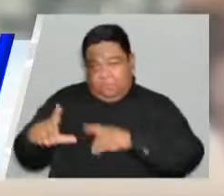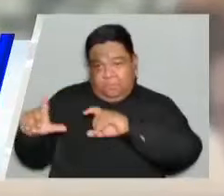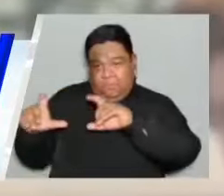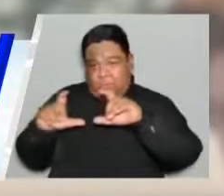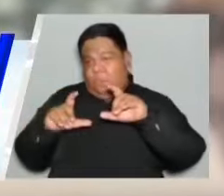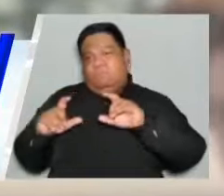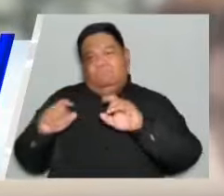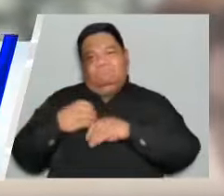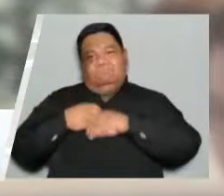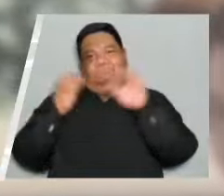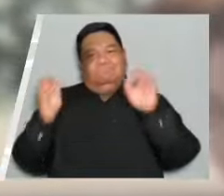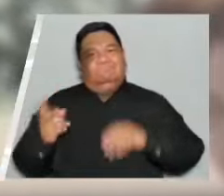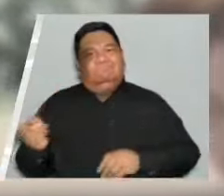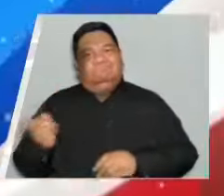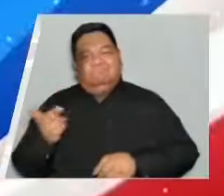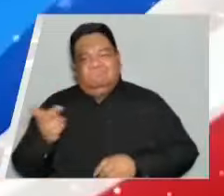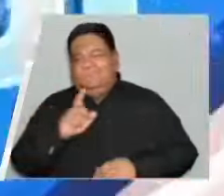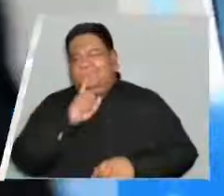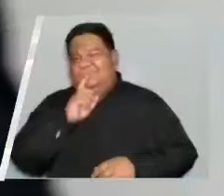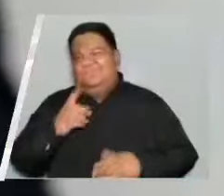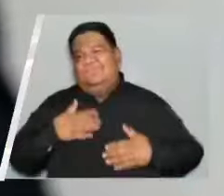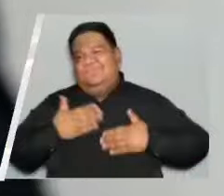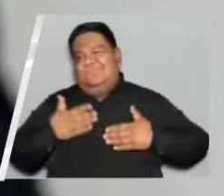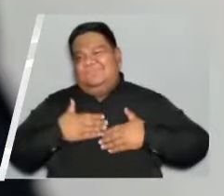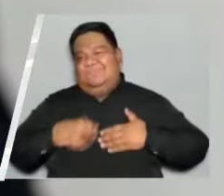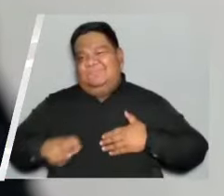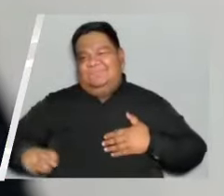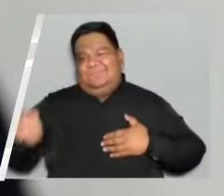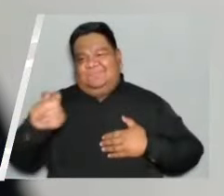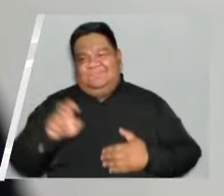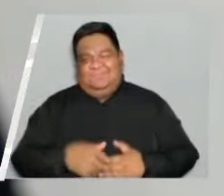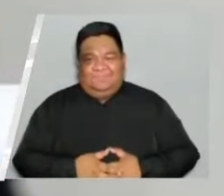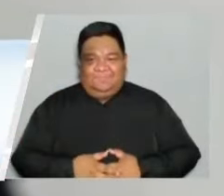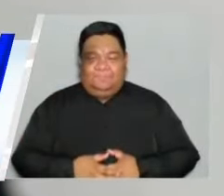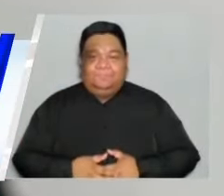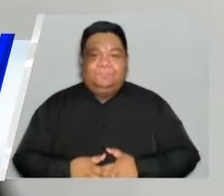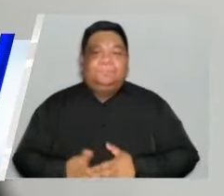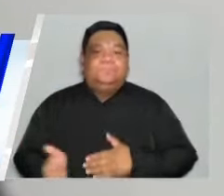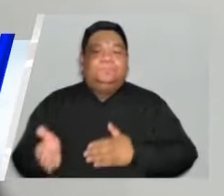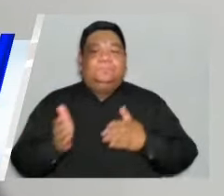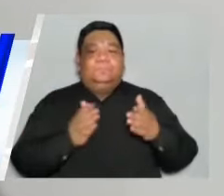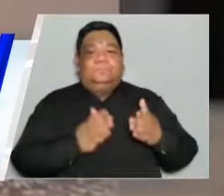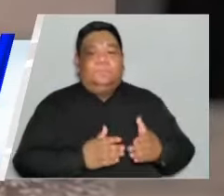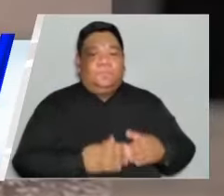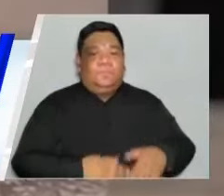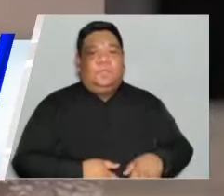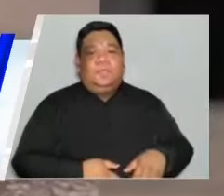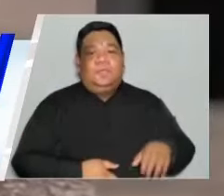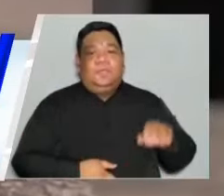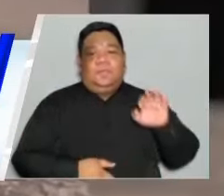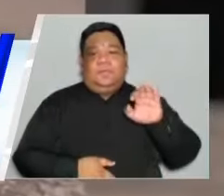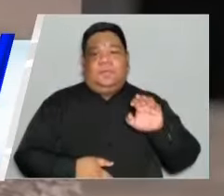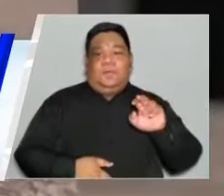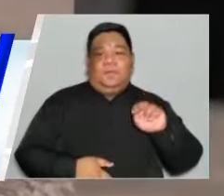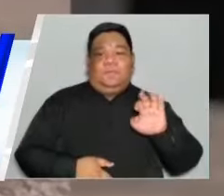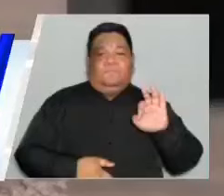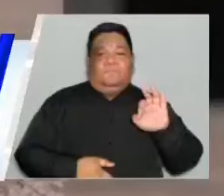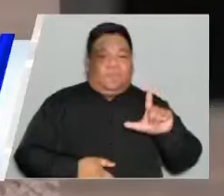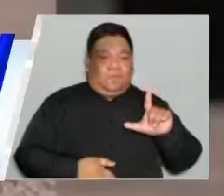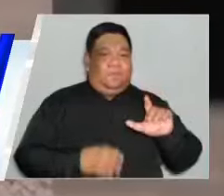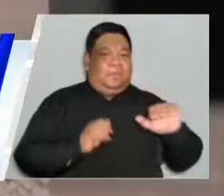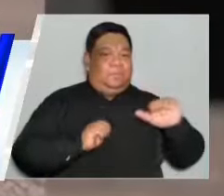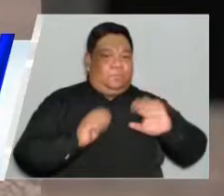mag-ina ang kanilang masayang trip. Inanunsyo na ng label na SM Entertainment na sa November na nakaset